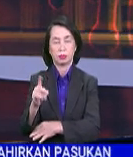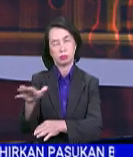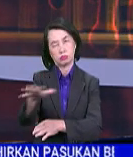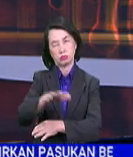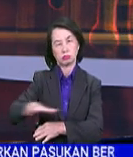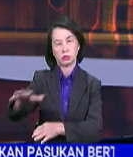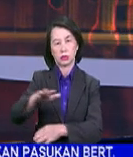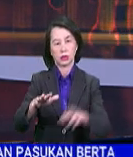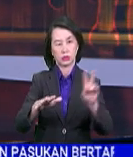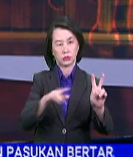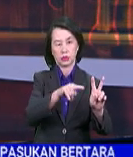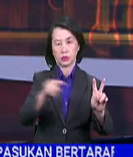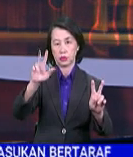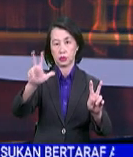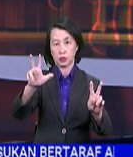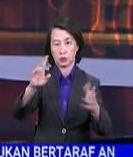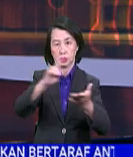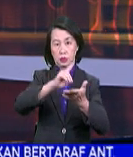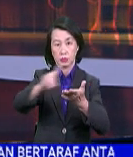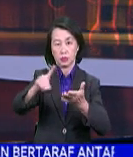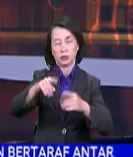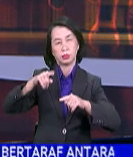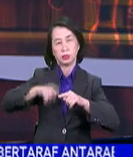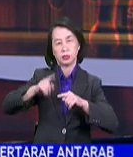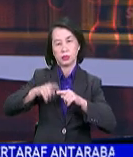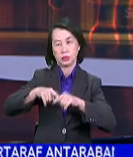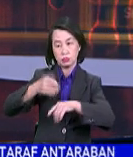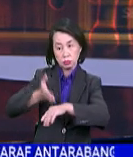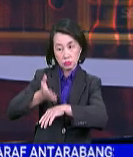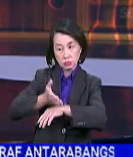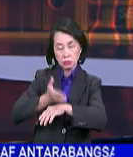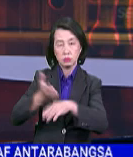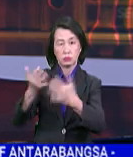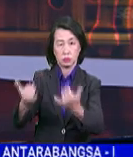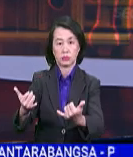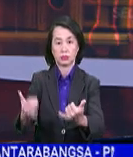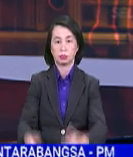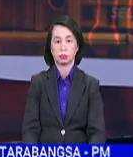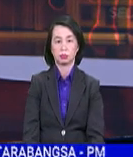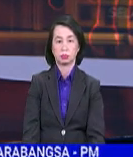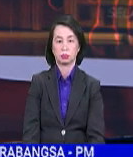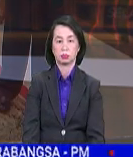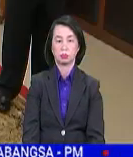tempoh 2 atau 3 minggu berdasarkan perkembangan situasi semasa.